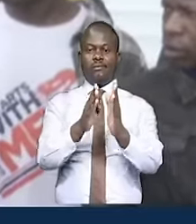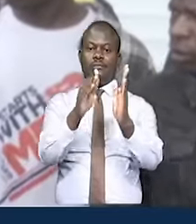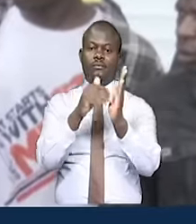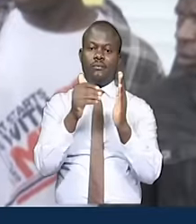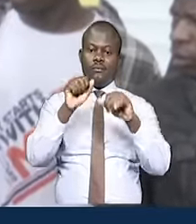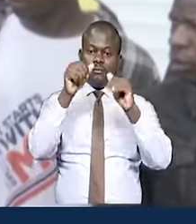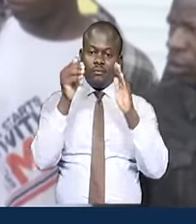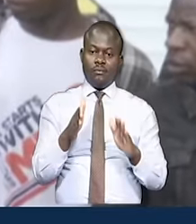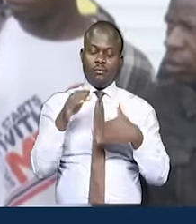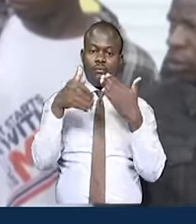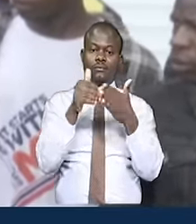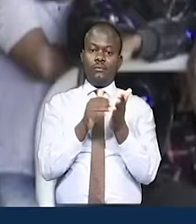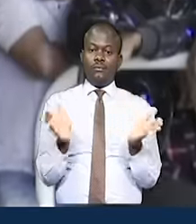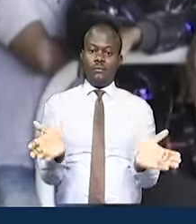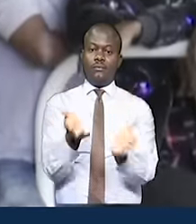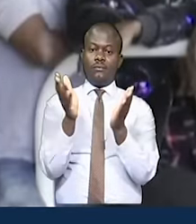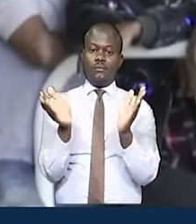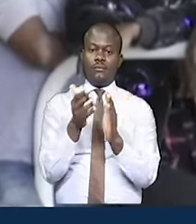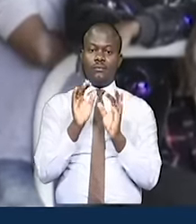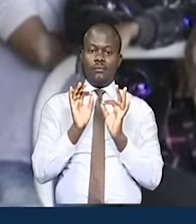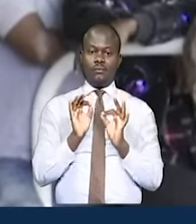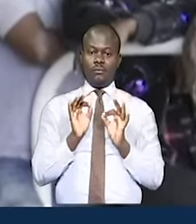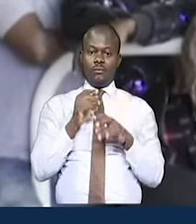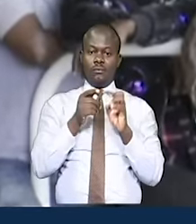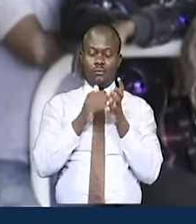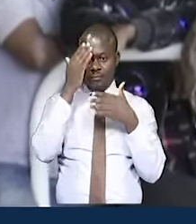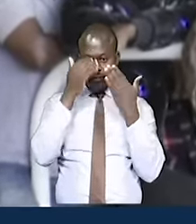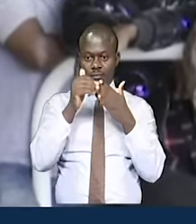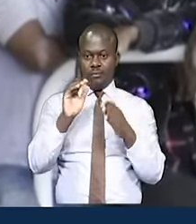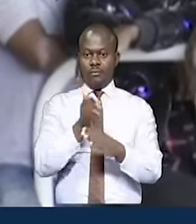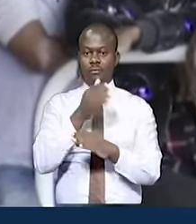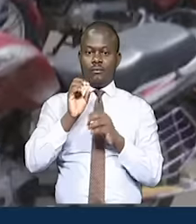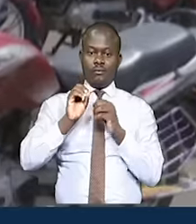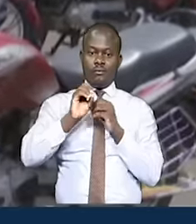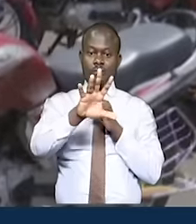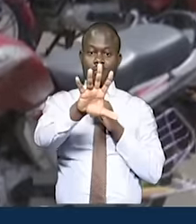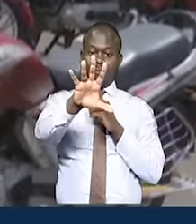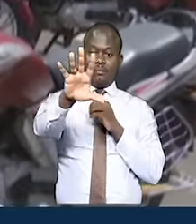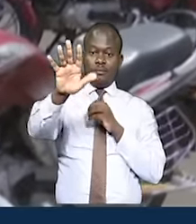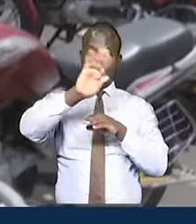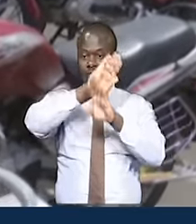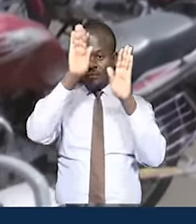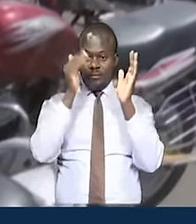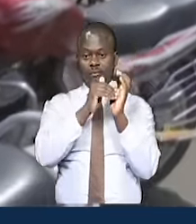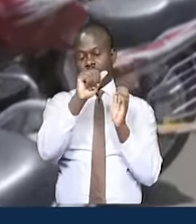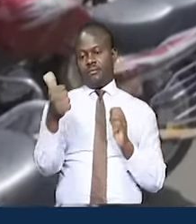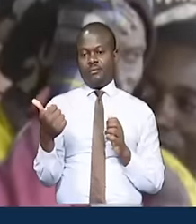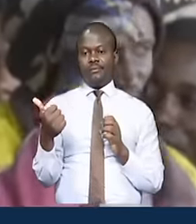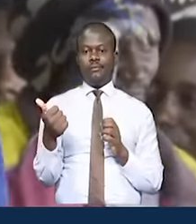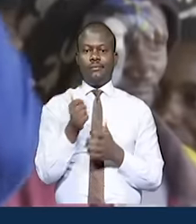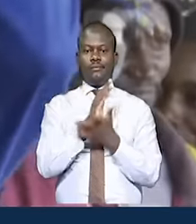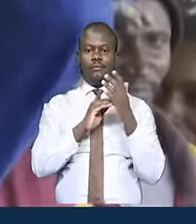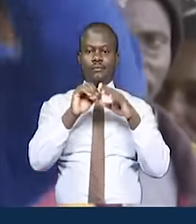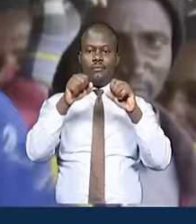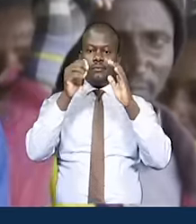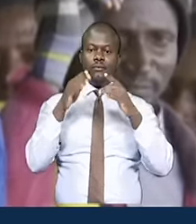ahubwo abamotari bagashishikarizwa kubinyangamugayo gukura ikemezo cyo gucana amatara ya moto ku manywa y'ihangu n'ibindi bamwe mu